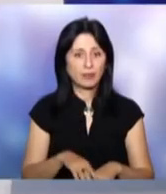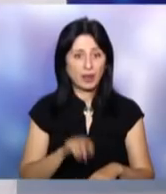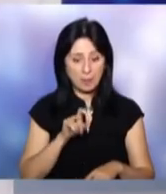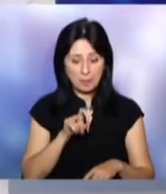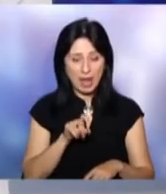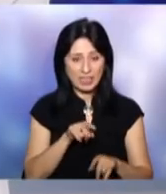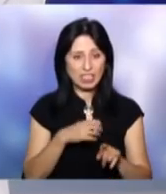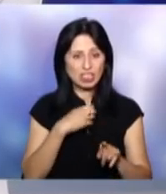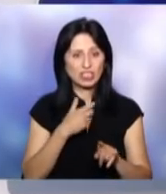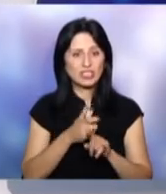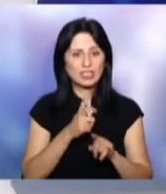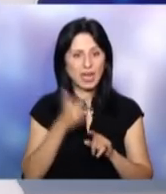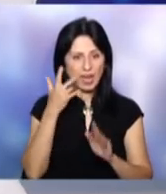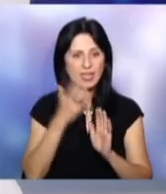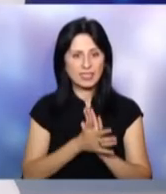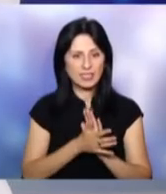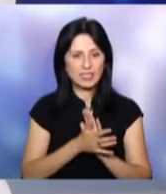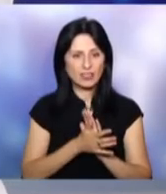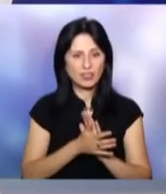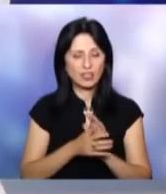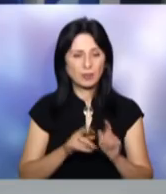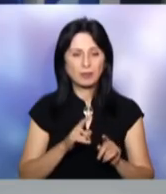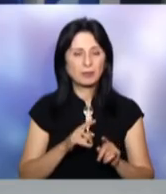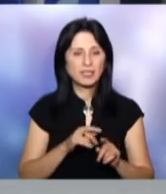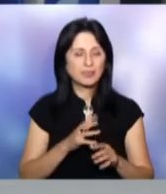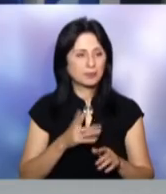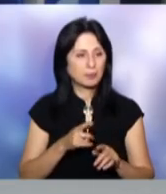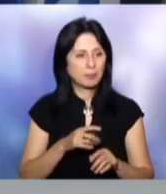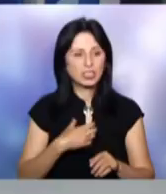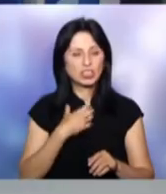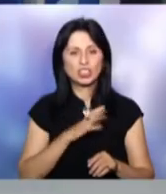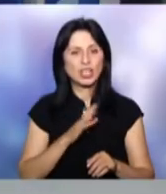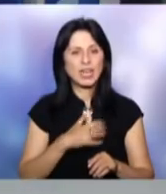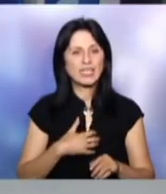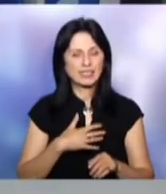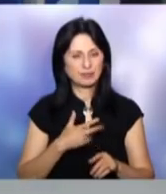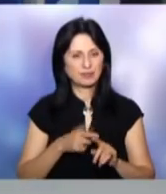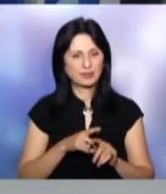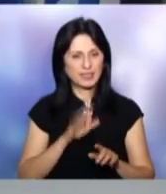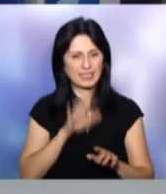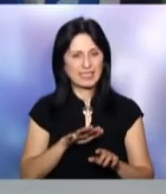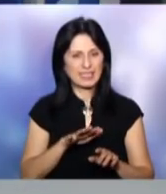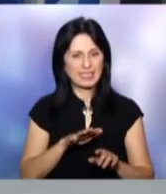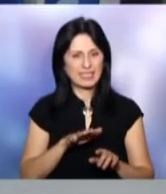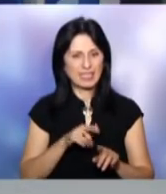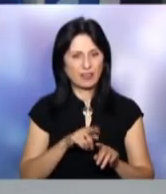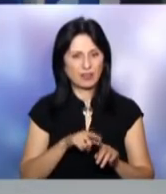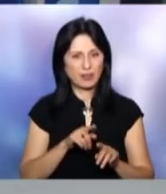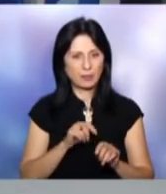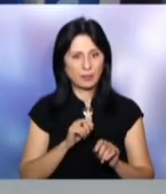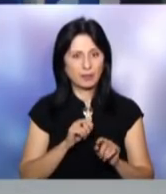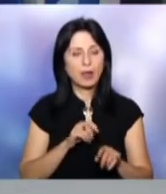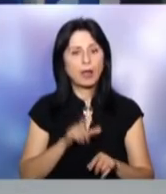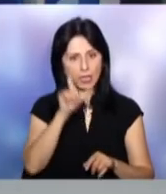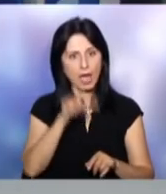მატლის მიმართ ჩიში ძალიან გასაგებია არქეტიპულადაც, იმიტომ რომ ადამიანების დიდ ნაწილს აქვს განცდა, რომ მე მინდა კრემაცია, რომ არ შემჭამონ